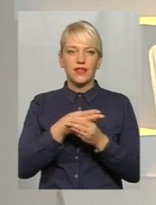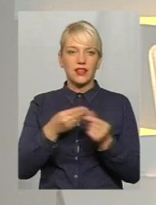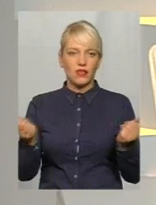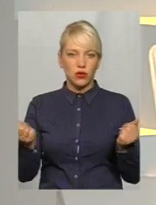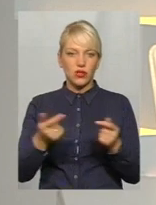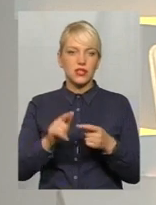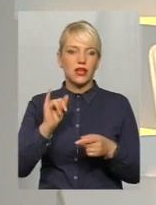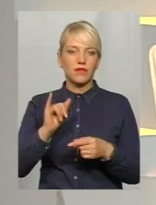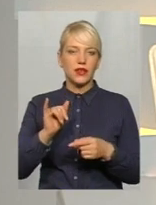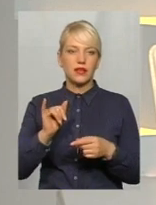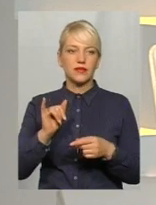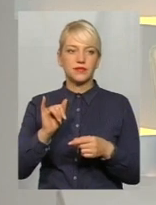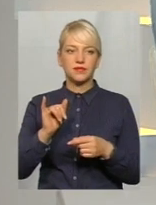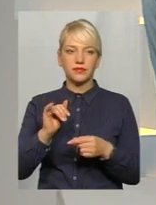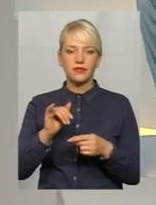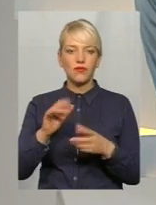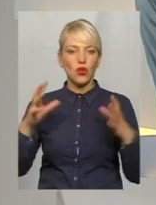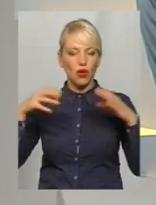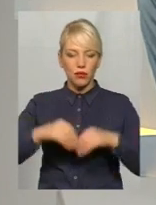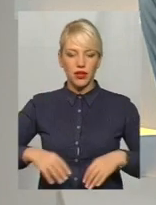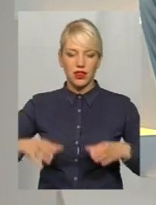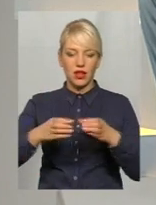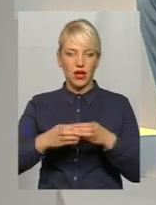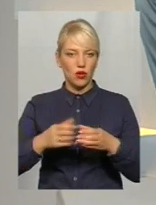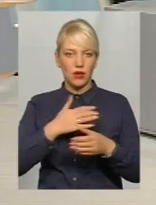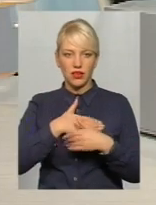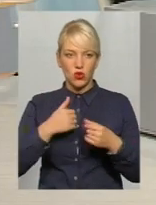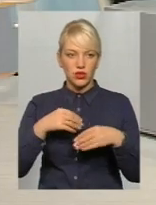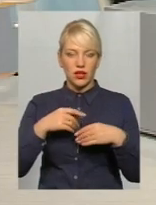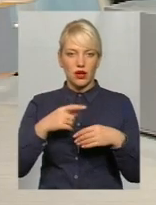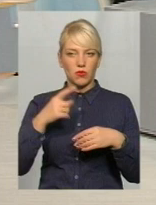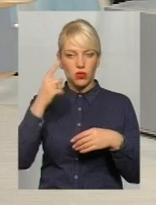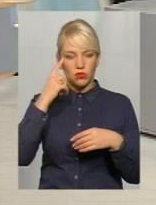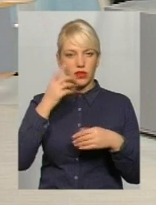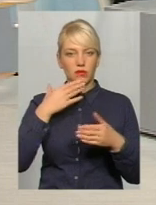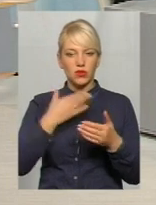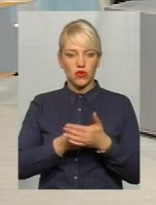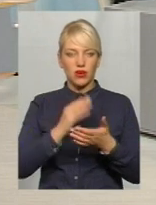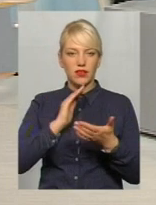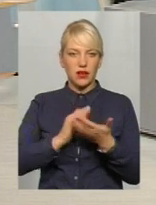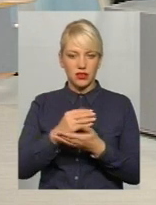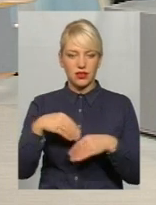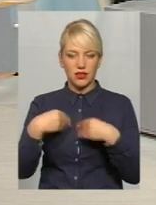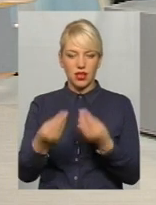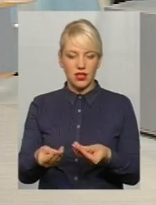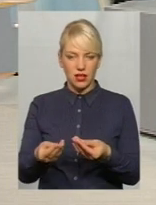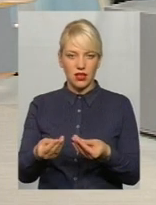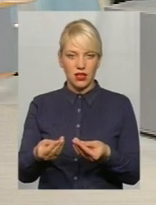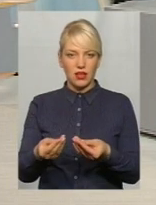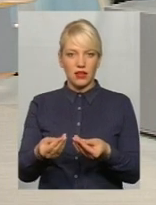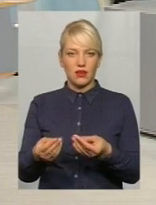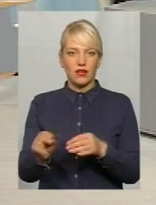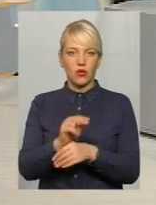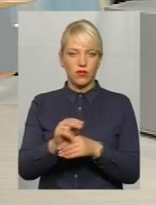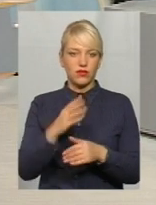хочуть дбати про якість надання медицини для своїх пацієнтів? Я не можу сказати так різко, да? Я